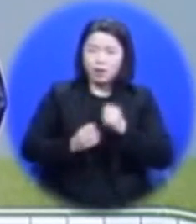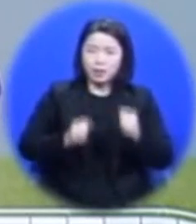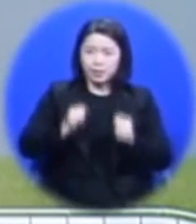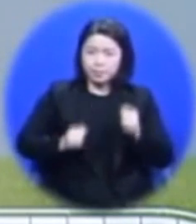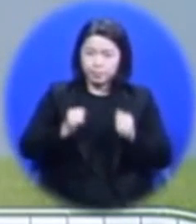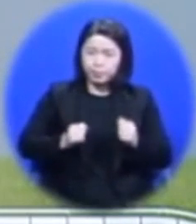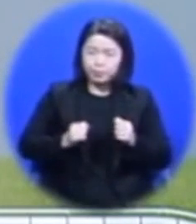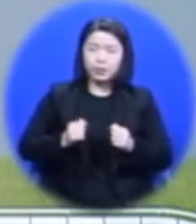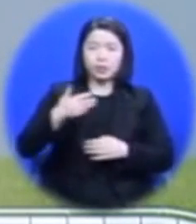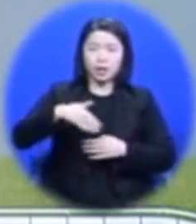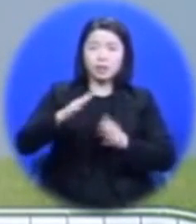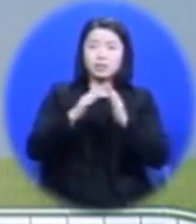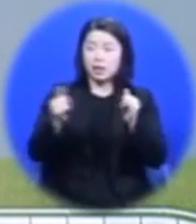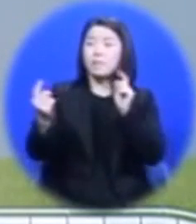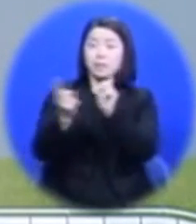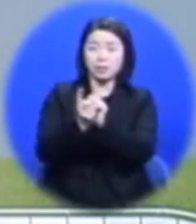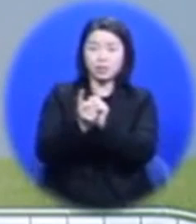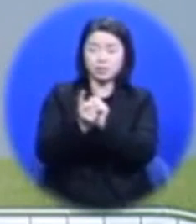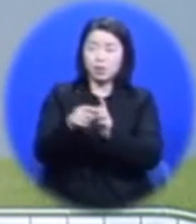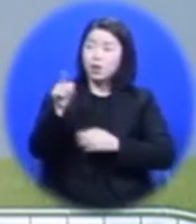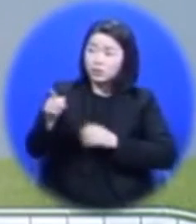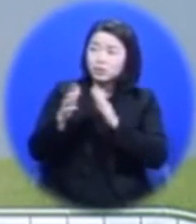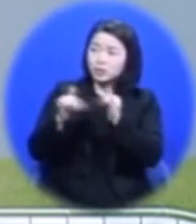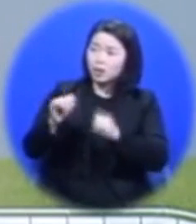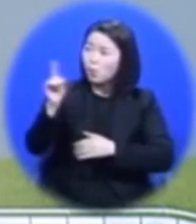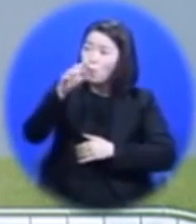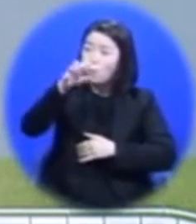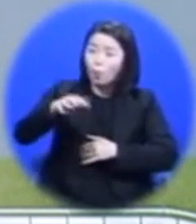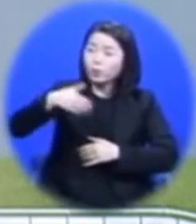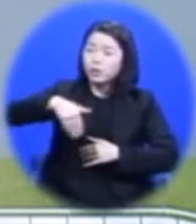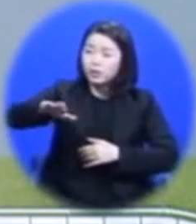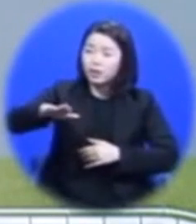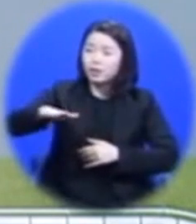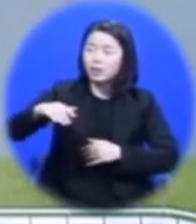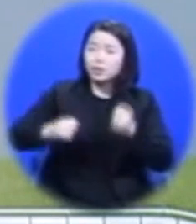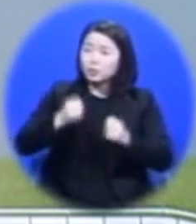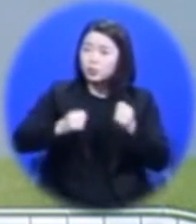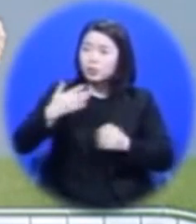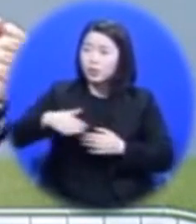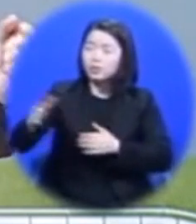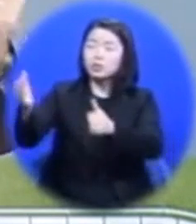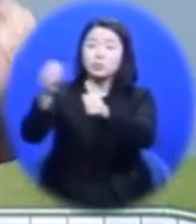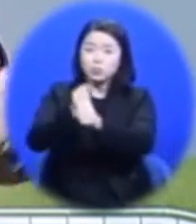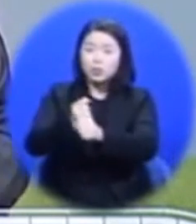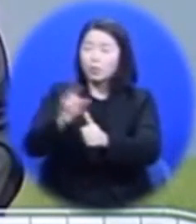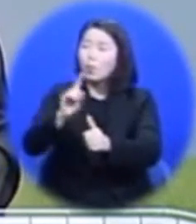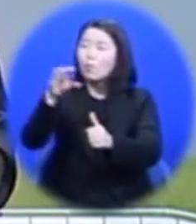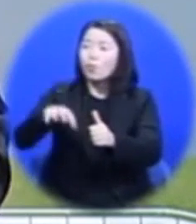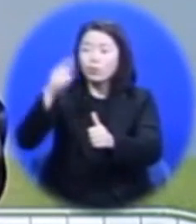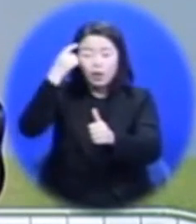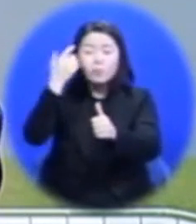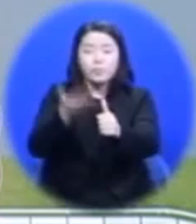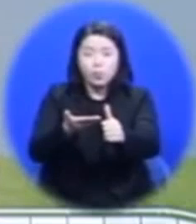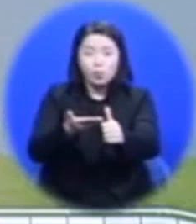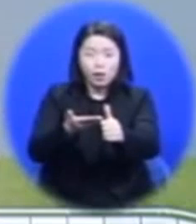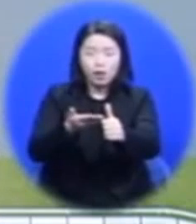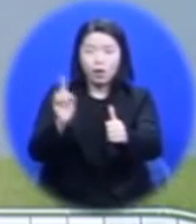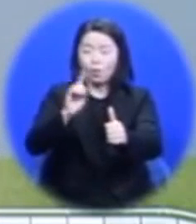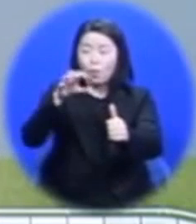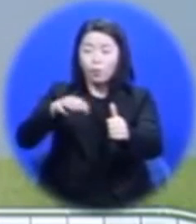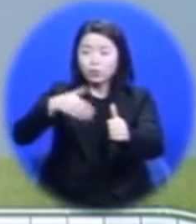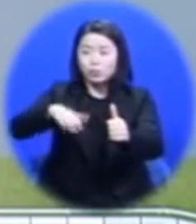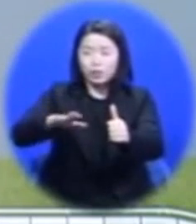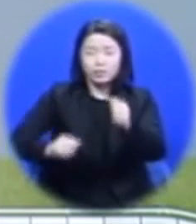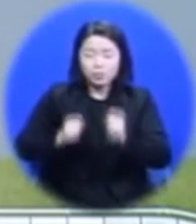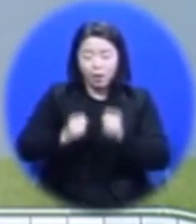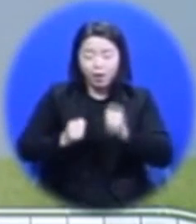있는 사람을 만났다고 합시다. 그 사람이 어디를 가길래 이렇게 뛰어가나? 그리고 붙잡고 도대체 어디 가시는 거예요? 어디로 가시는데